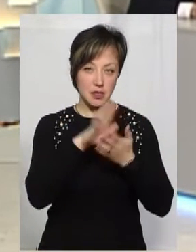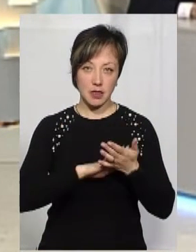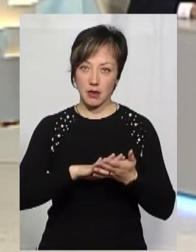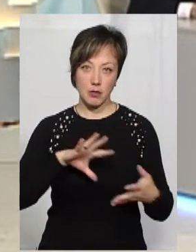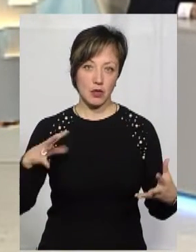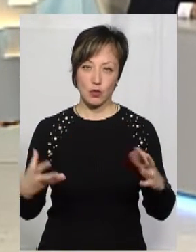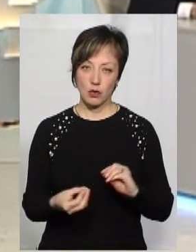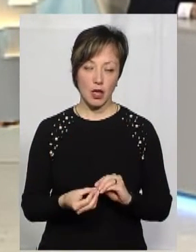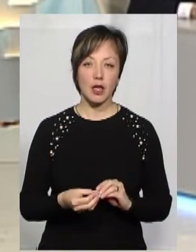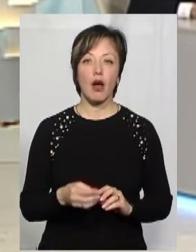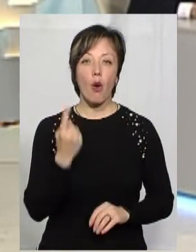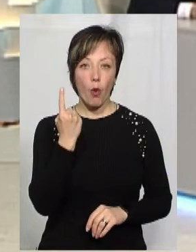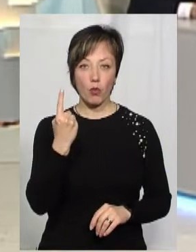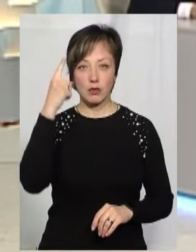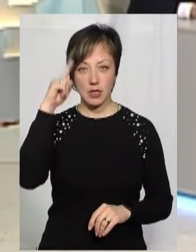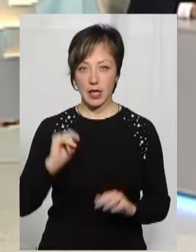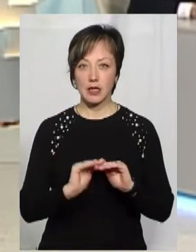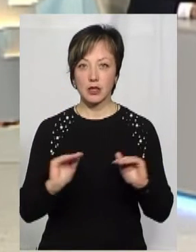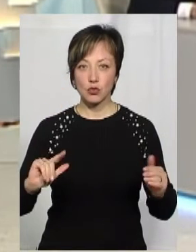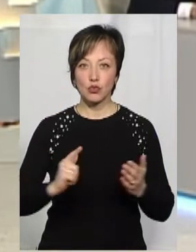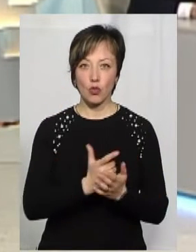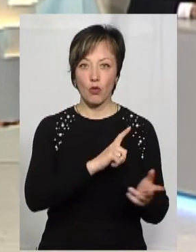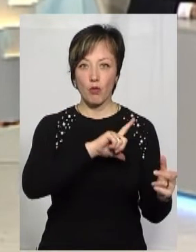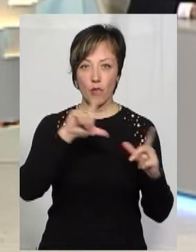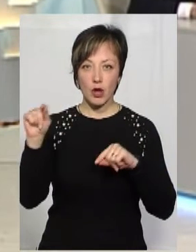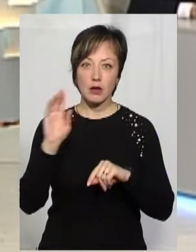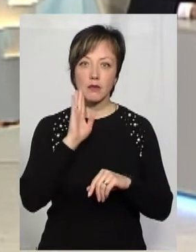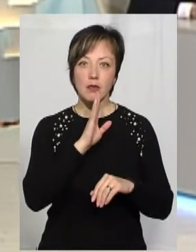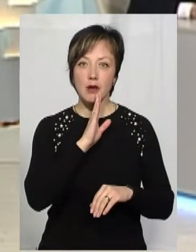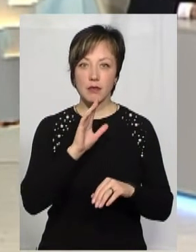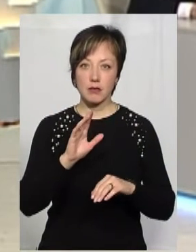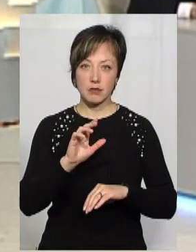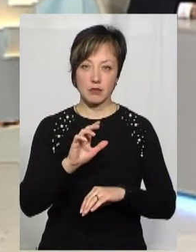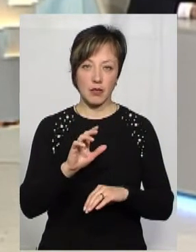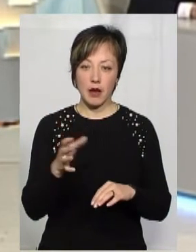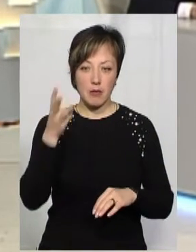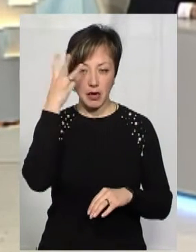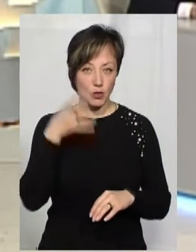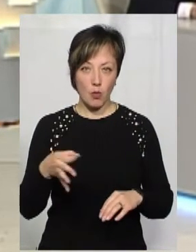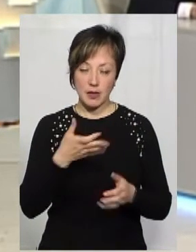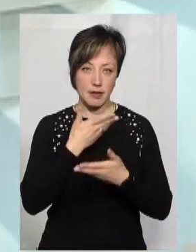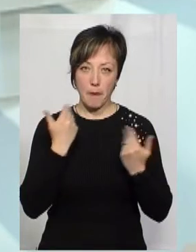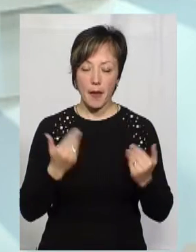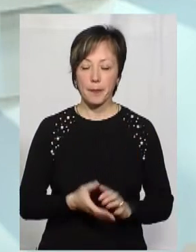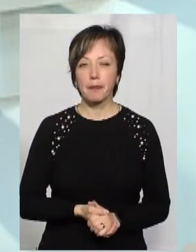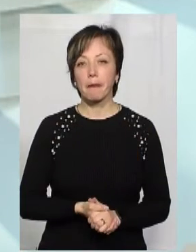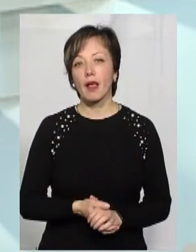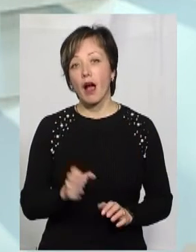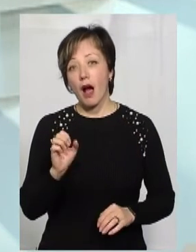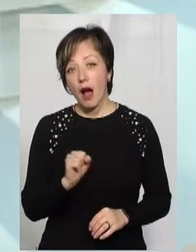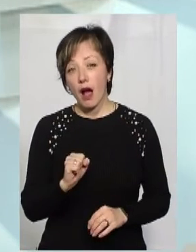цього, і ми єдине знаємо, що ці діти вже знову поїхали з мамою за територію Смільницької області. А таких